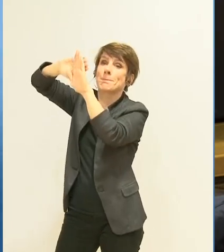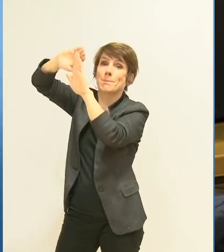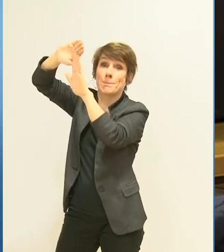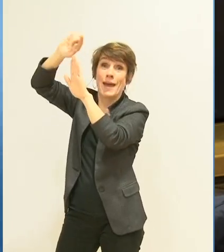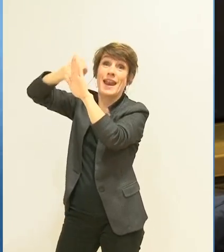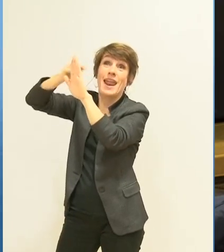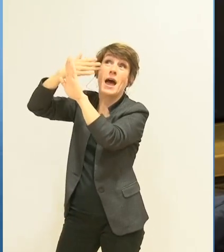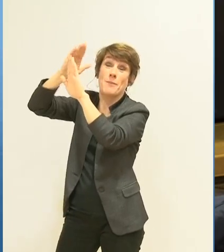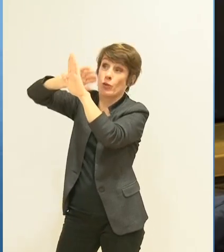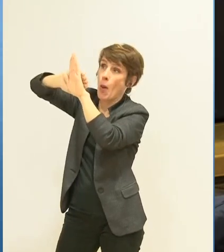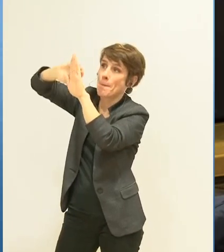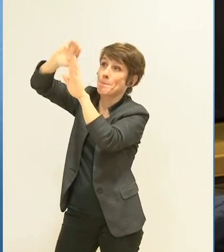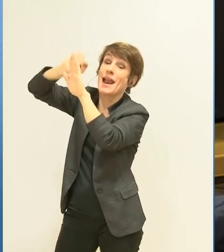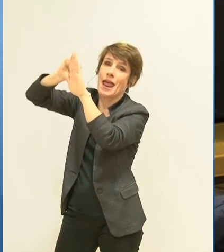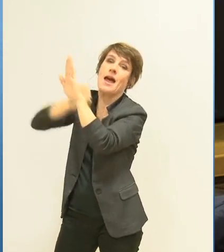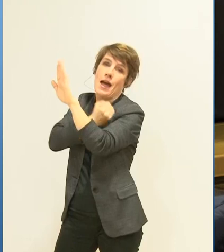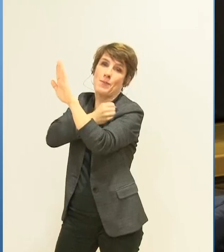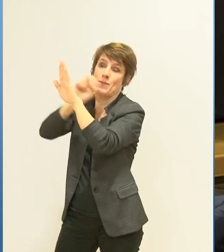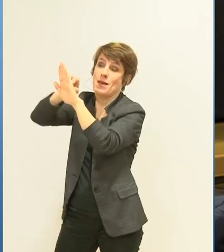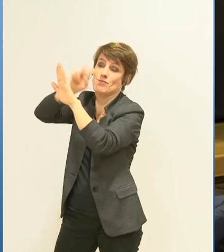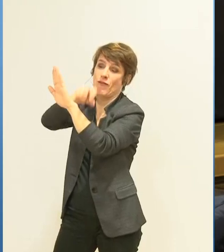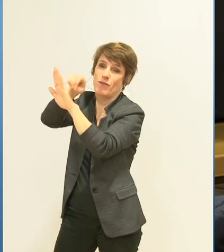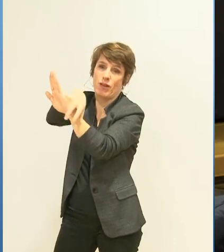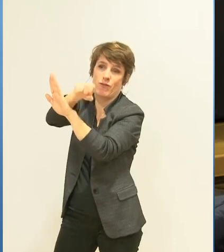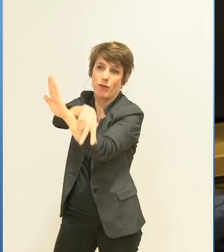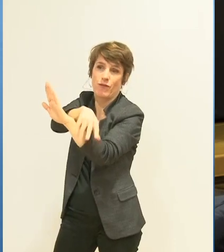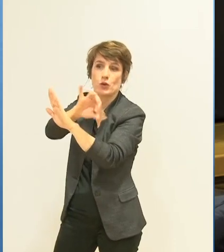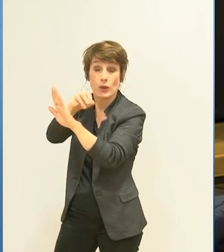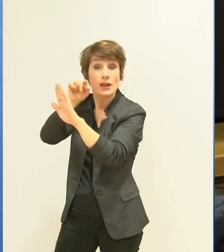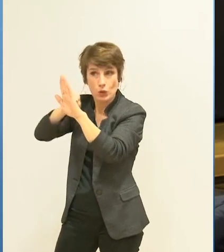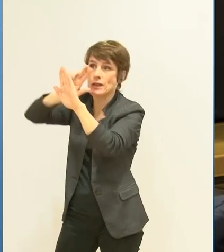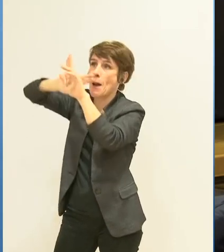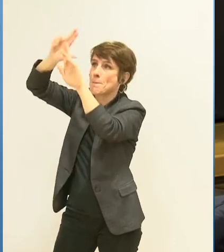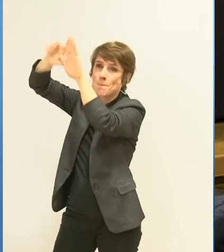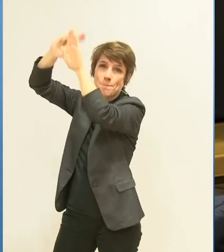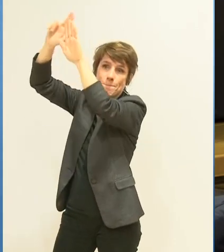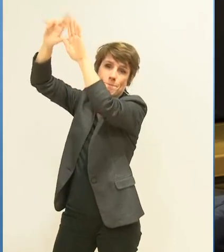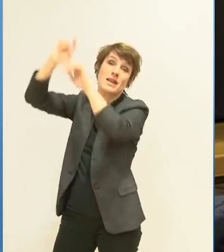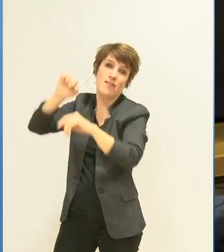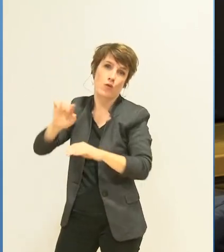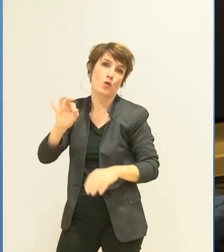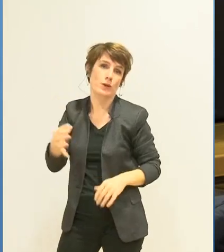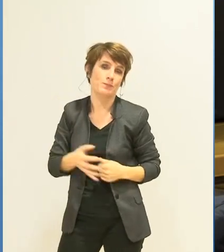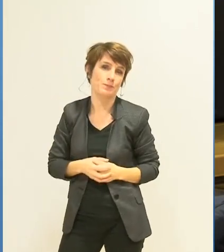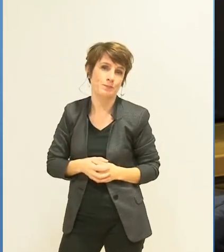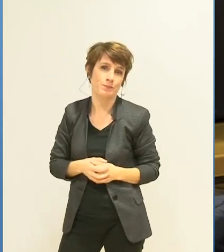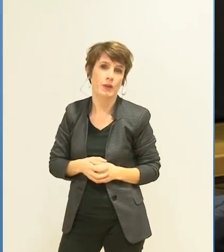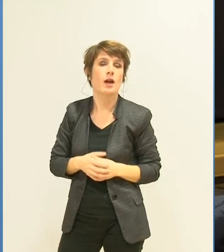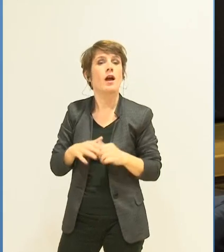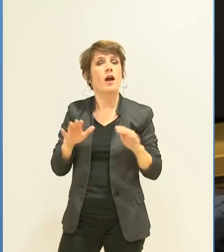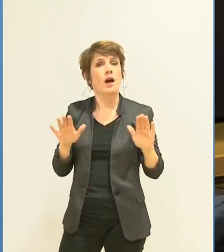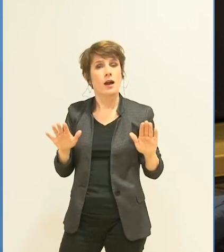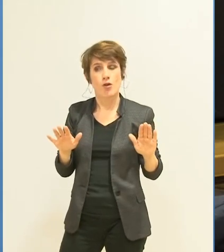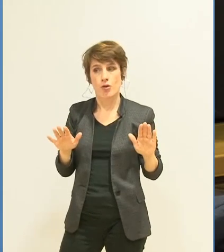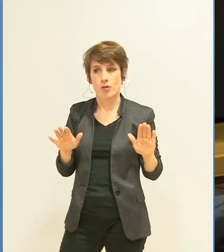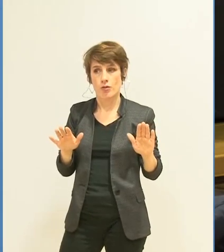c'est cet épiderme qu'il s'agit effectivement de traiter alors quand on dit effectivement que on fait passer en